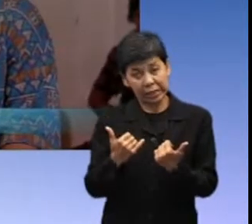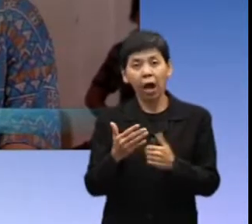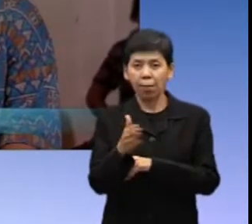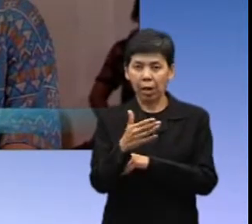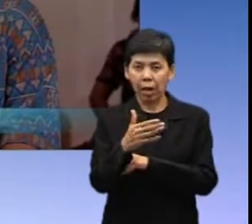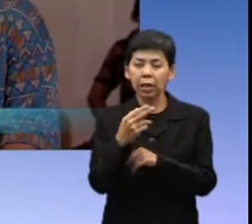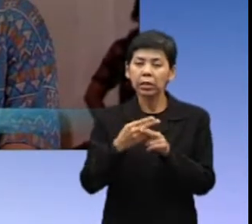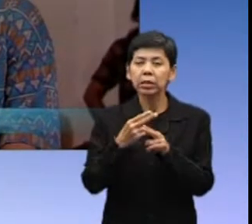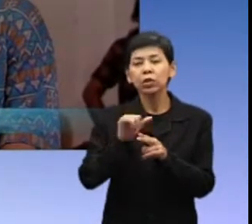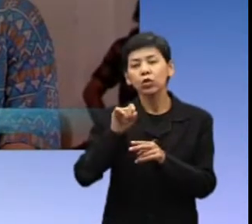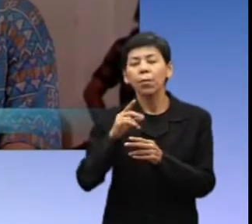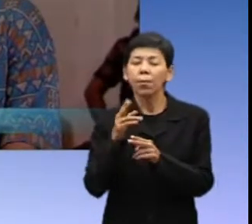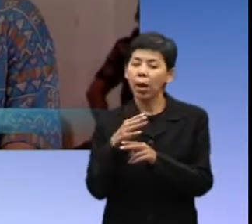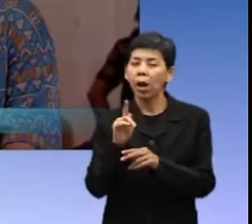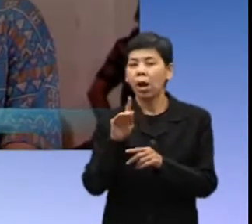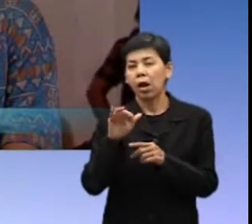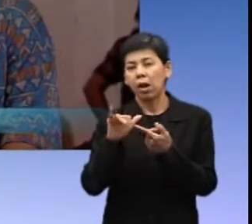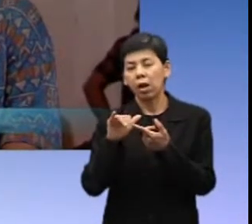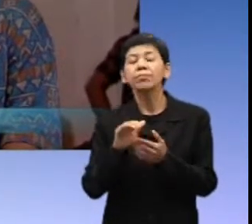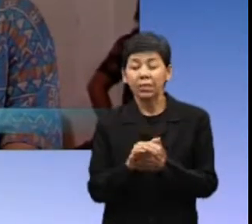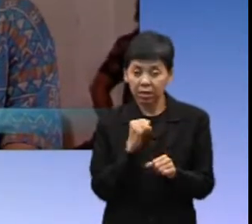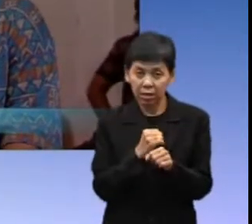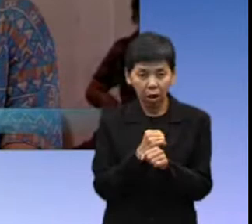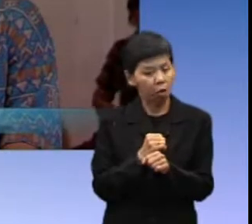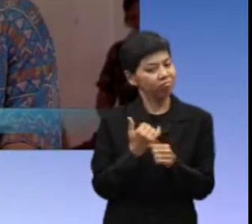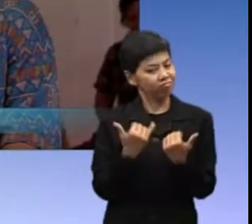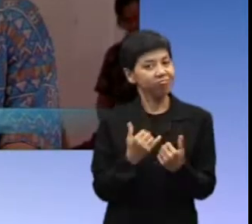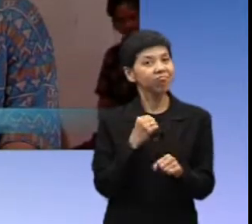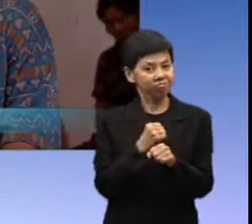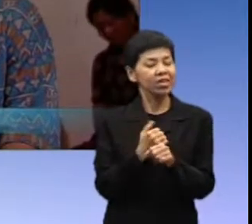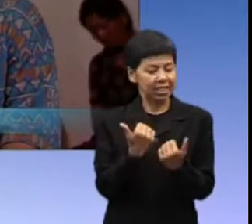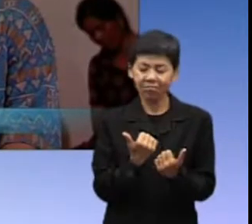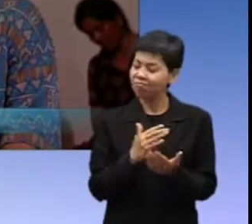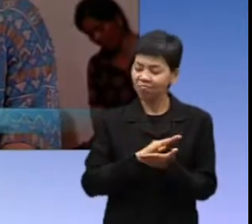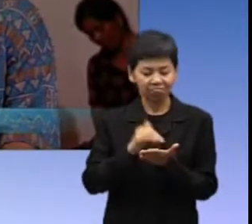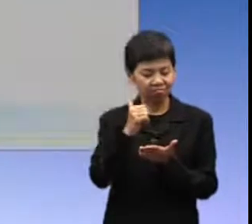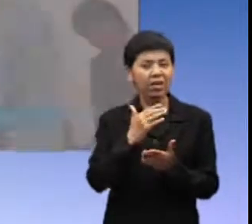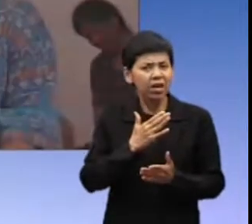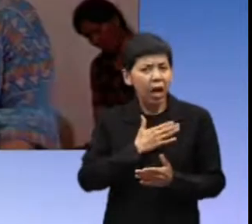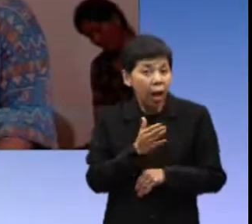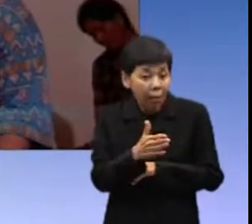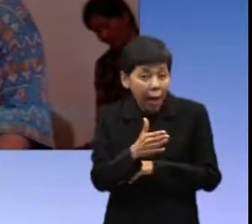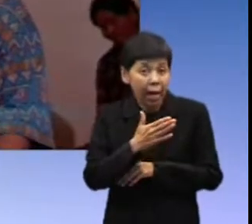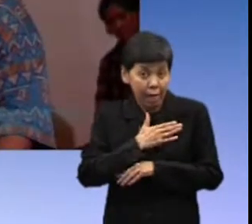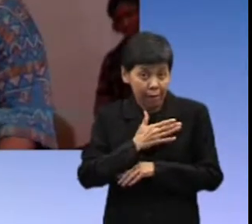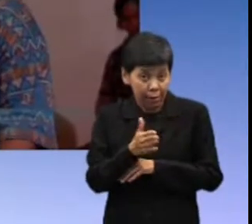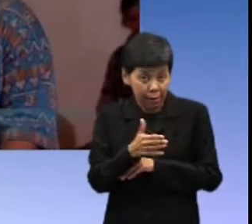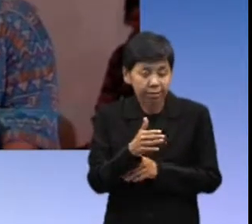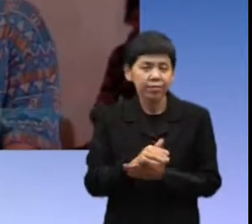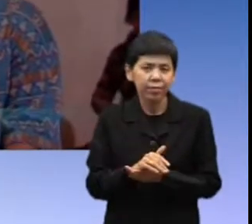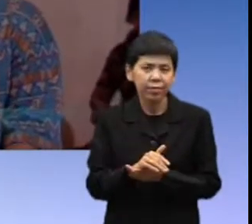าจบที่เนื้อปลายี่สกับเนื้อปลากายถึงได้เป็นสูตรปัจจุบันขึ้นมาไส้กรอกปลาของเ